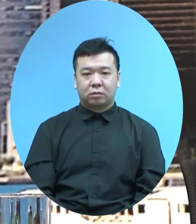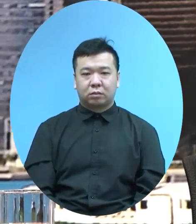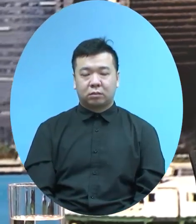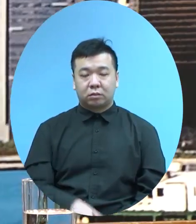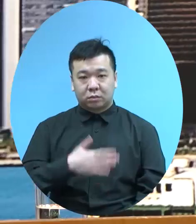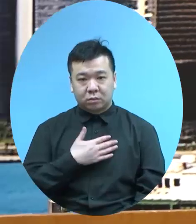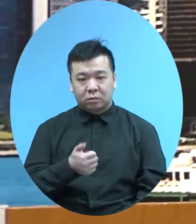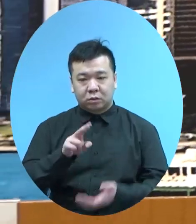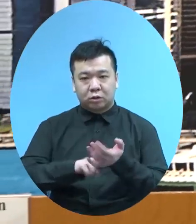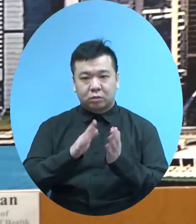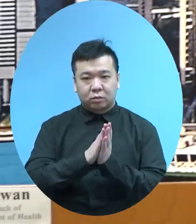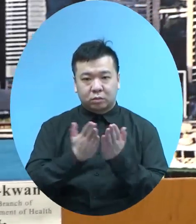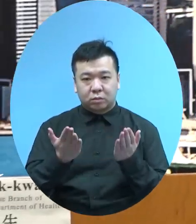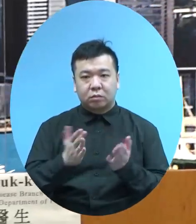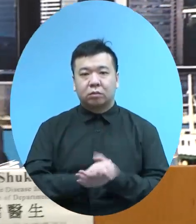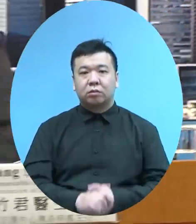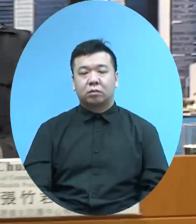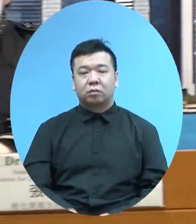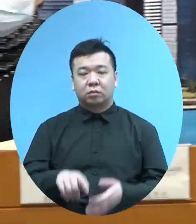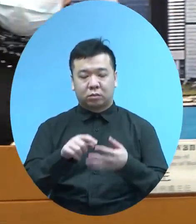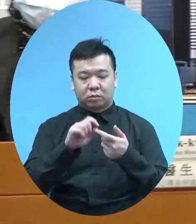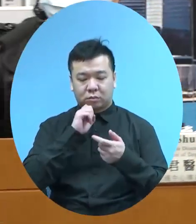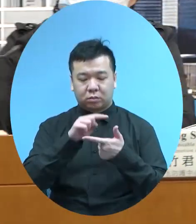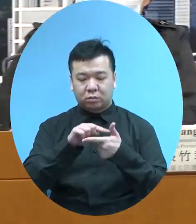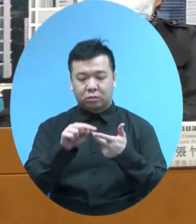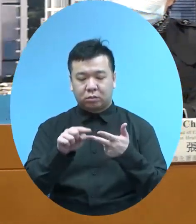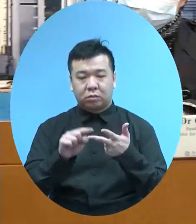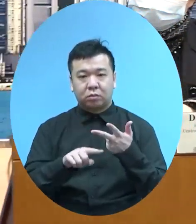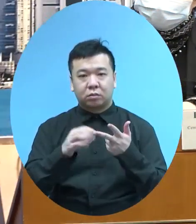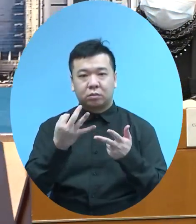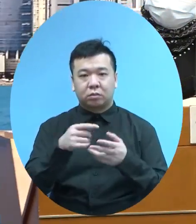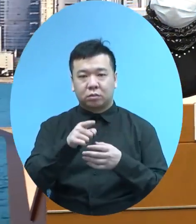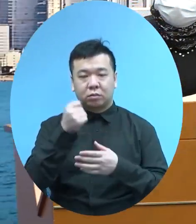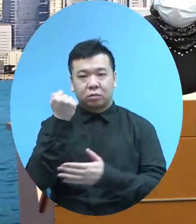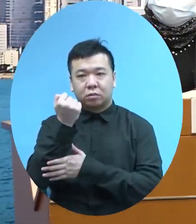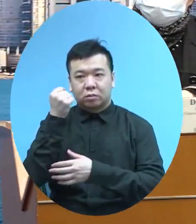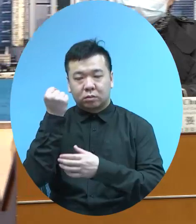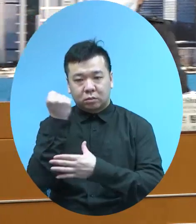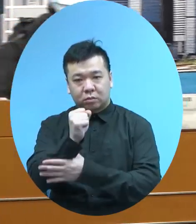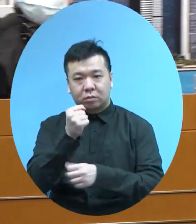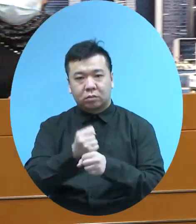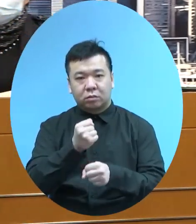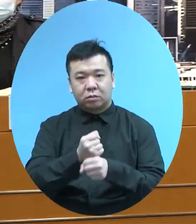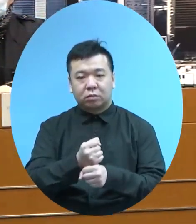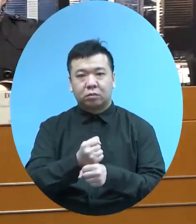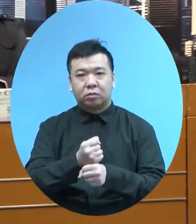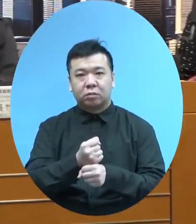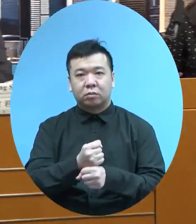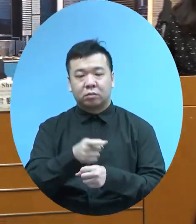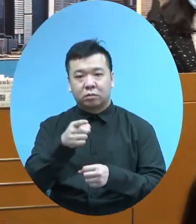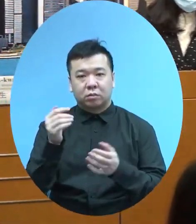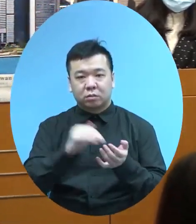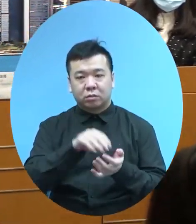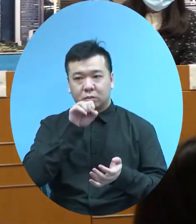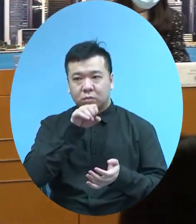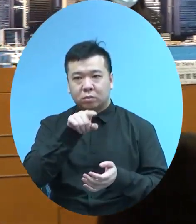你好啊，信報嘅。三條問題啦，首先問翻即係關於罷工嗰度啦。頭先即係你都一路咁強